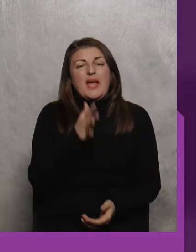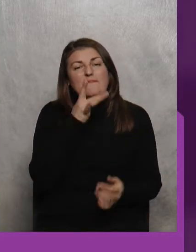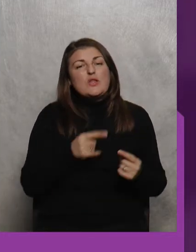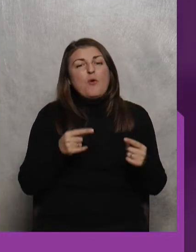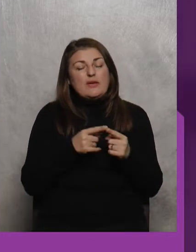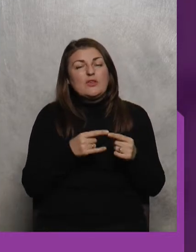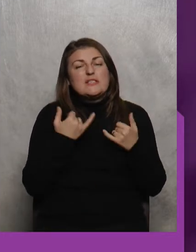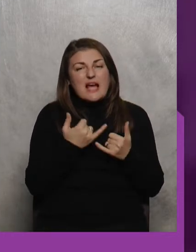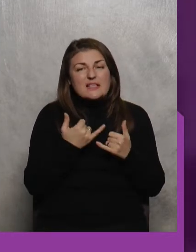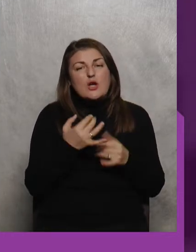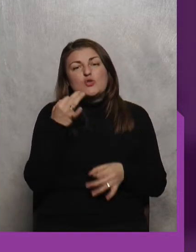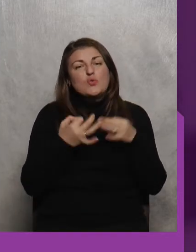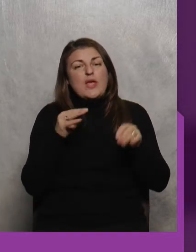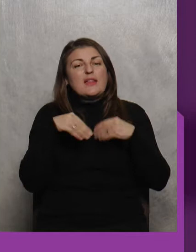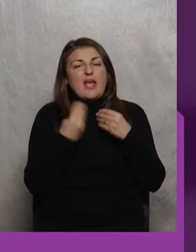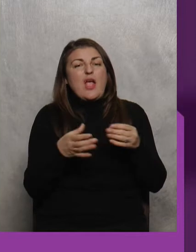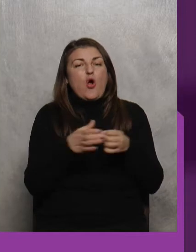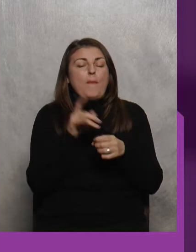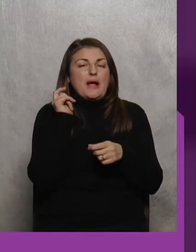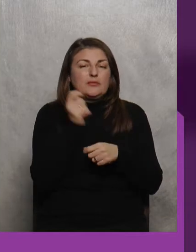відповідно зараз суддя дає команду